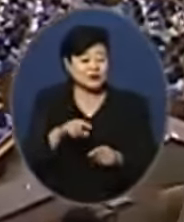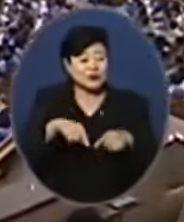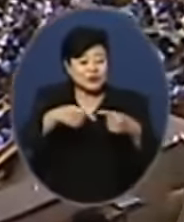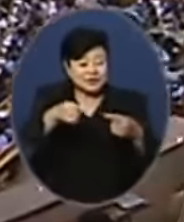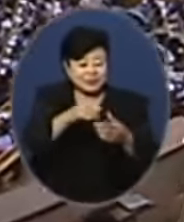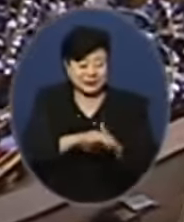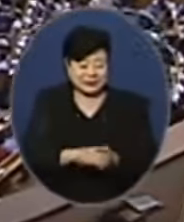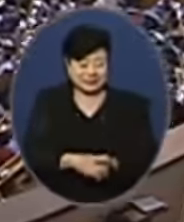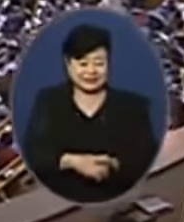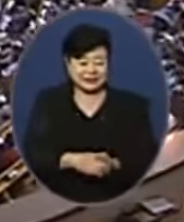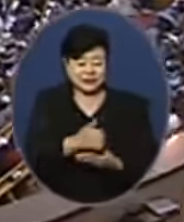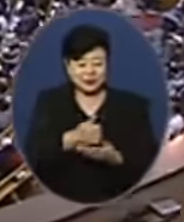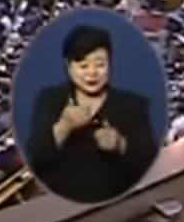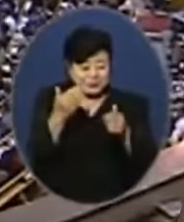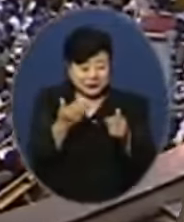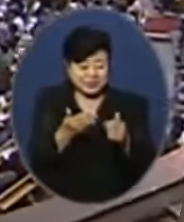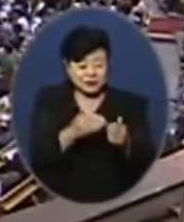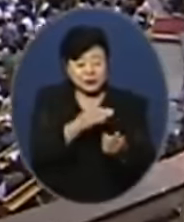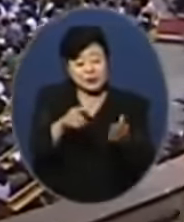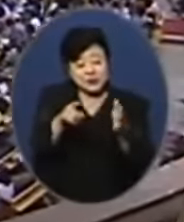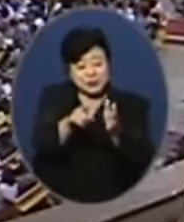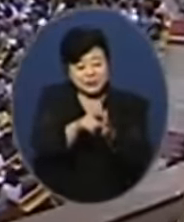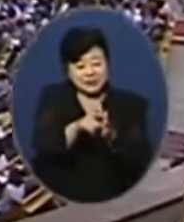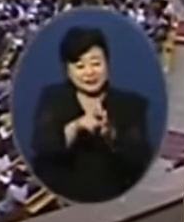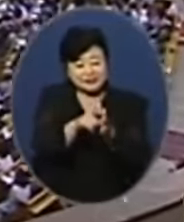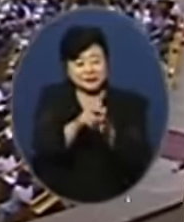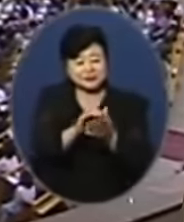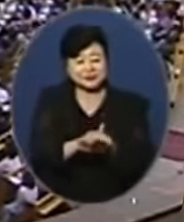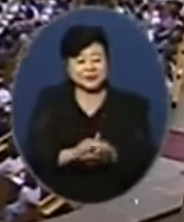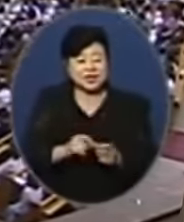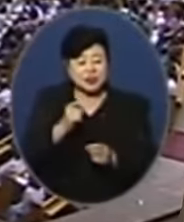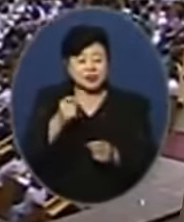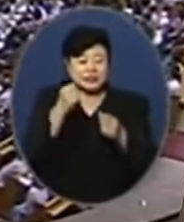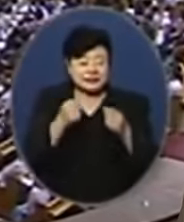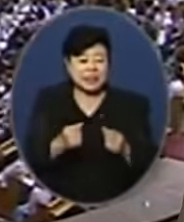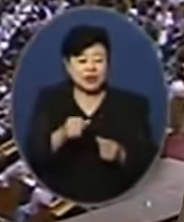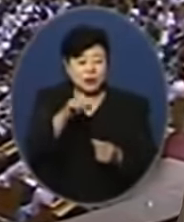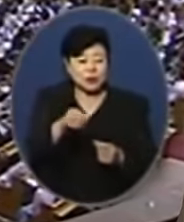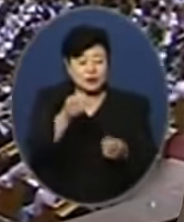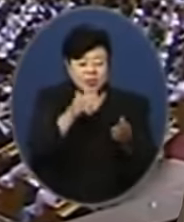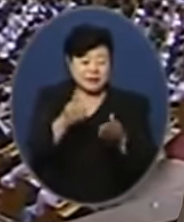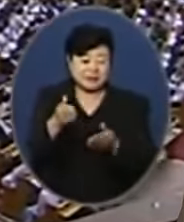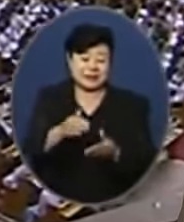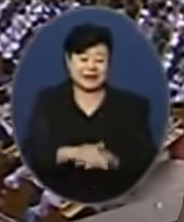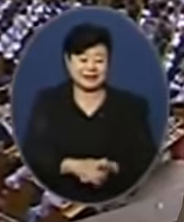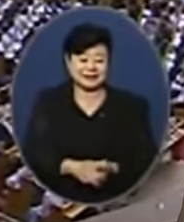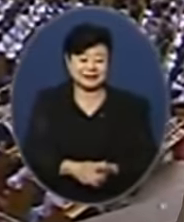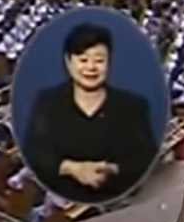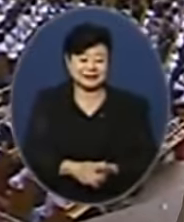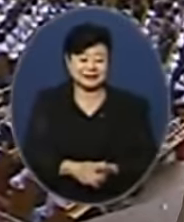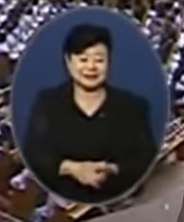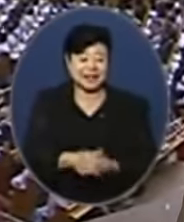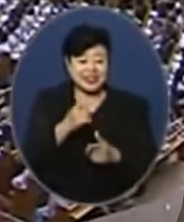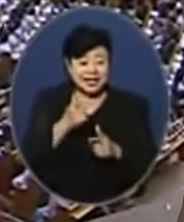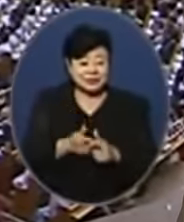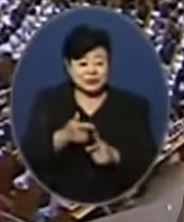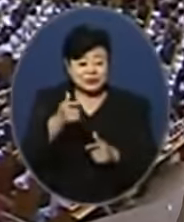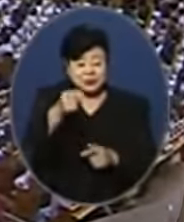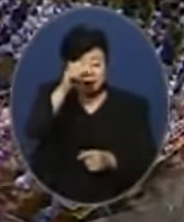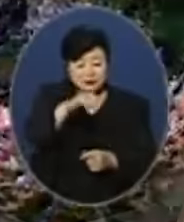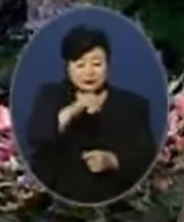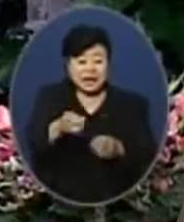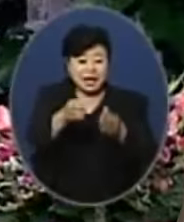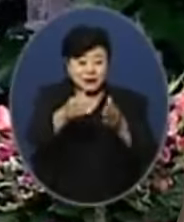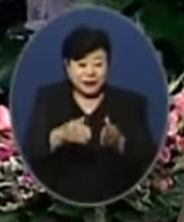않겠습니까? 주님께서는 우리를 위해서 영원히 살 곳을 예비해 놓은 것입니다. 그리고 예수님은